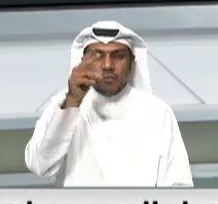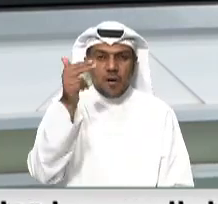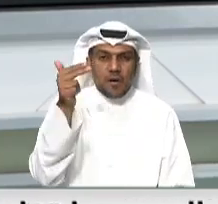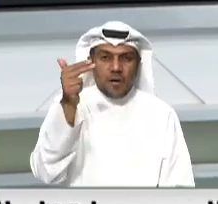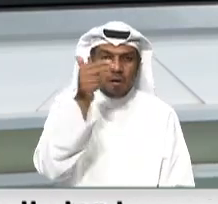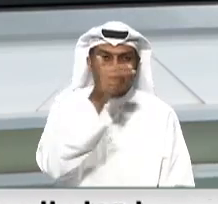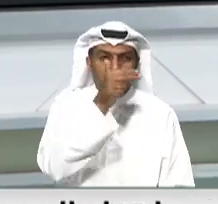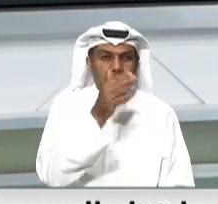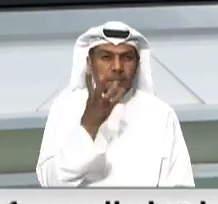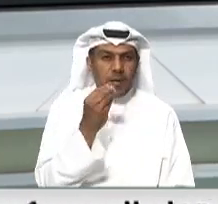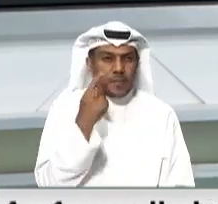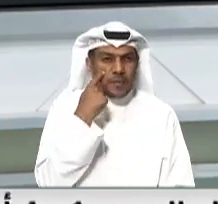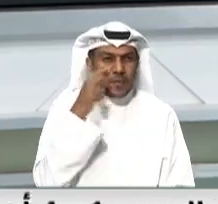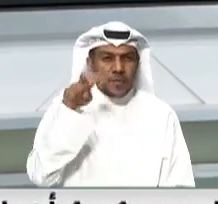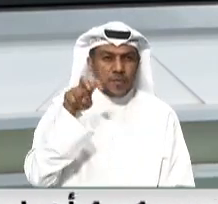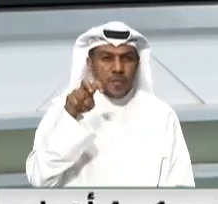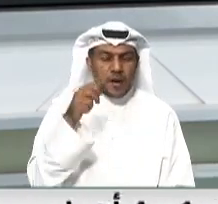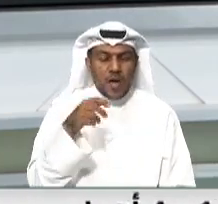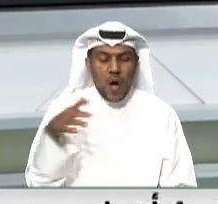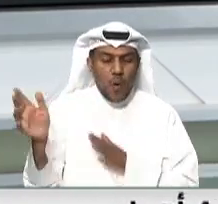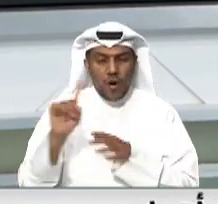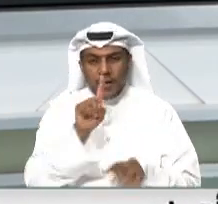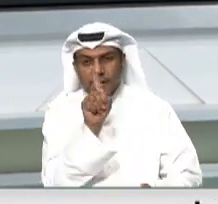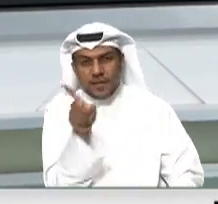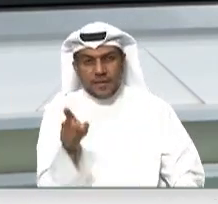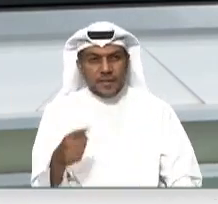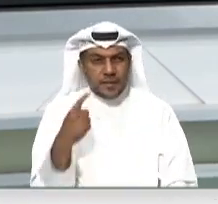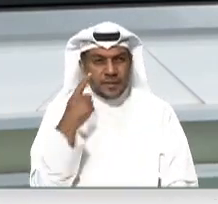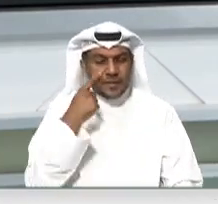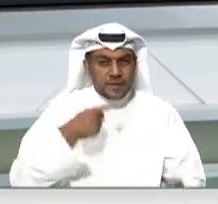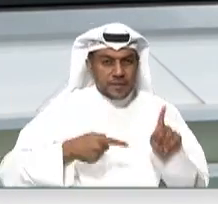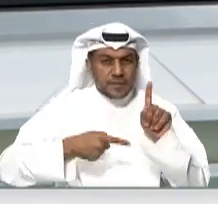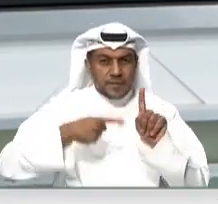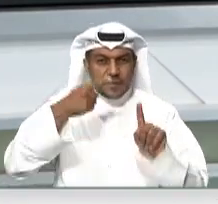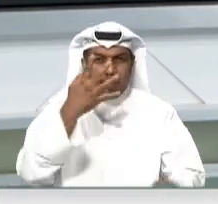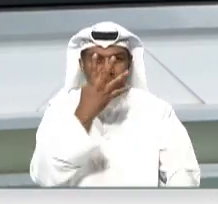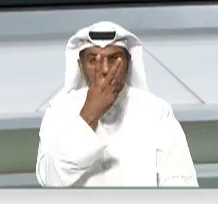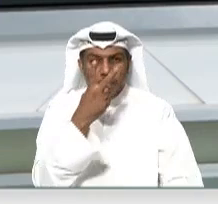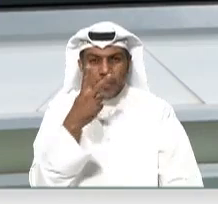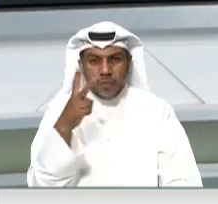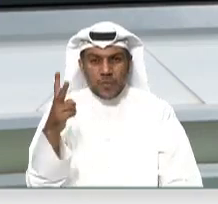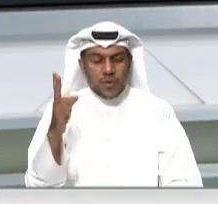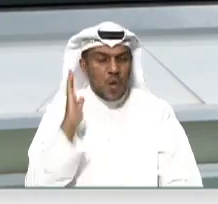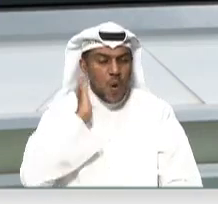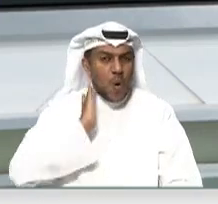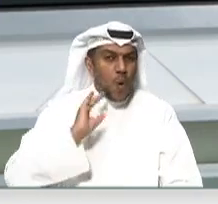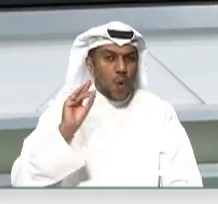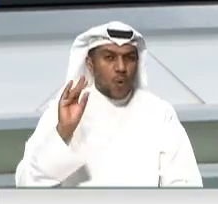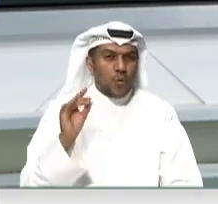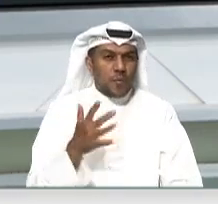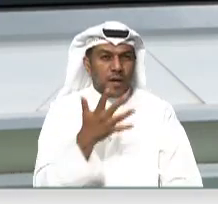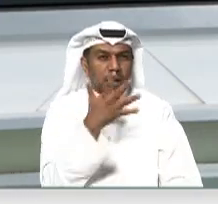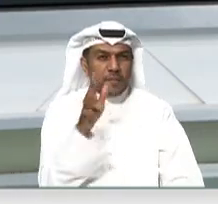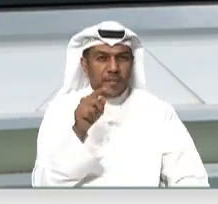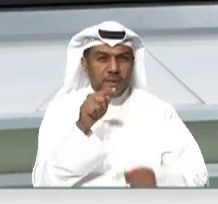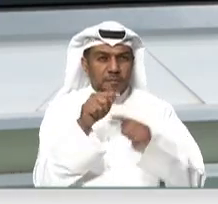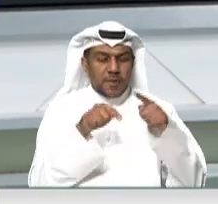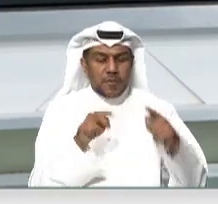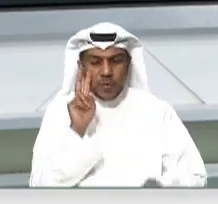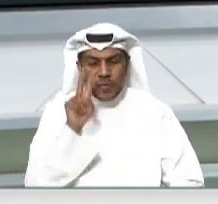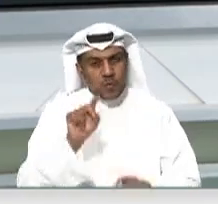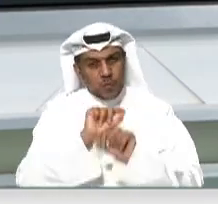سرعتها حاليا ثمانيه كيلو متر في الساعه درجه الحراره حاليا 24 درجه مئويه والرطوبه نسبيه والرؤيه الافقيه